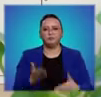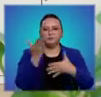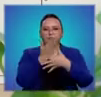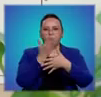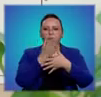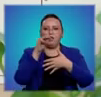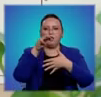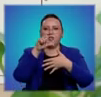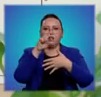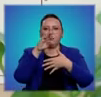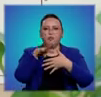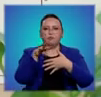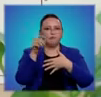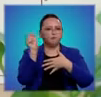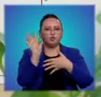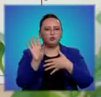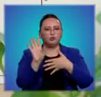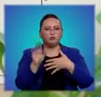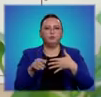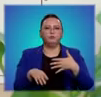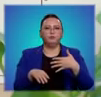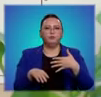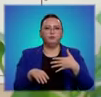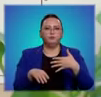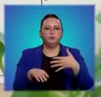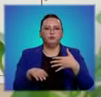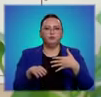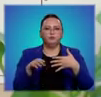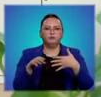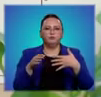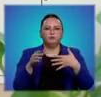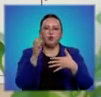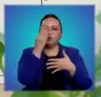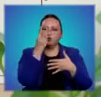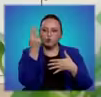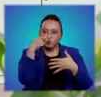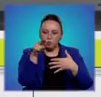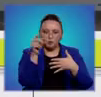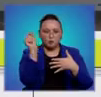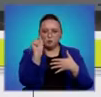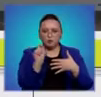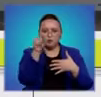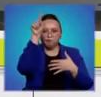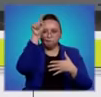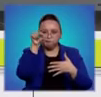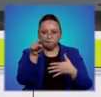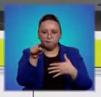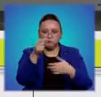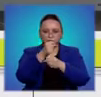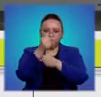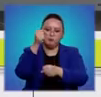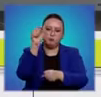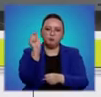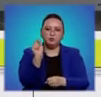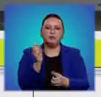дитмийг бичгүүгээр нуруу хэлбэрээр бичсэн тохиолдол байдаг. Мөн шүдийг бичгүүгээр шууд нуруу